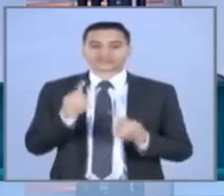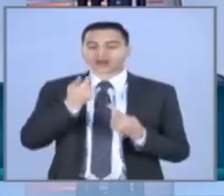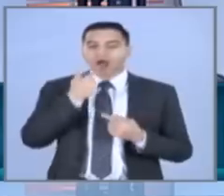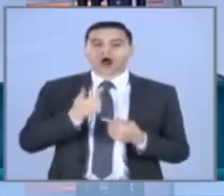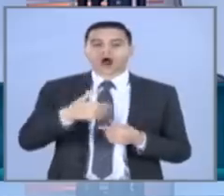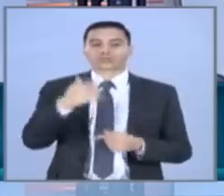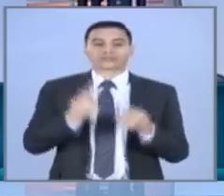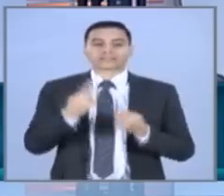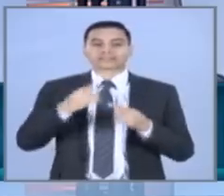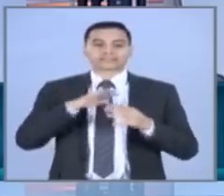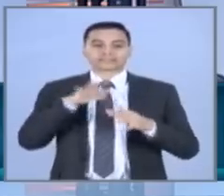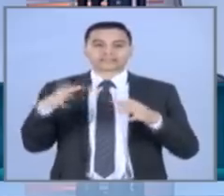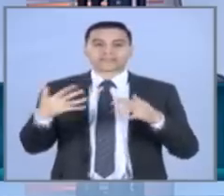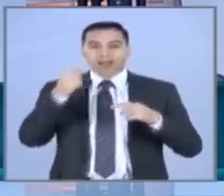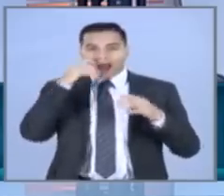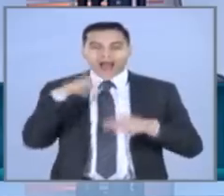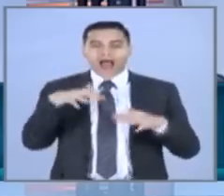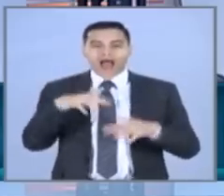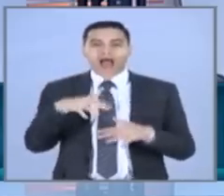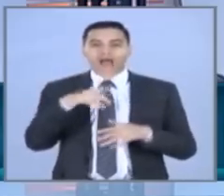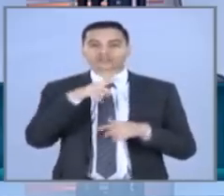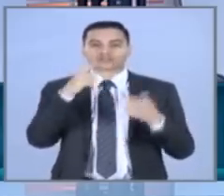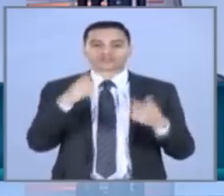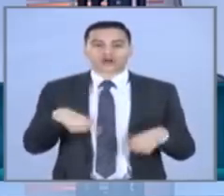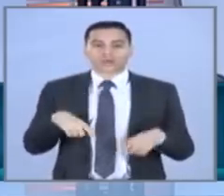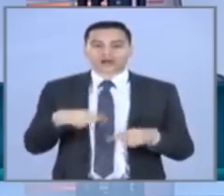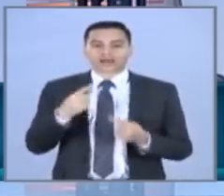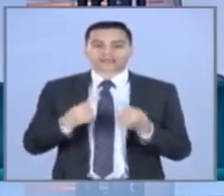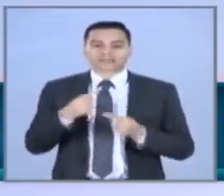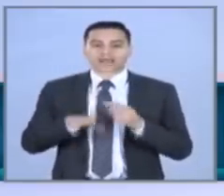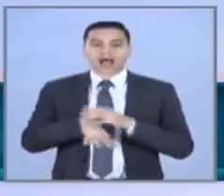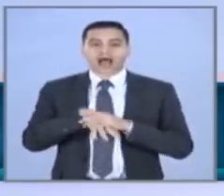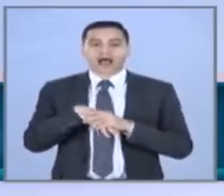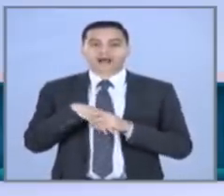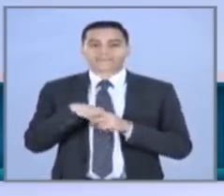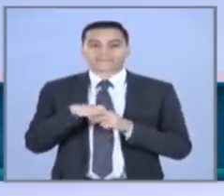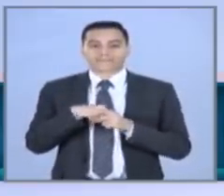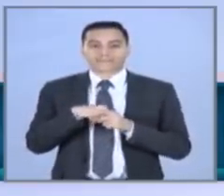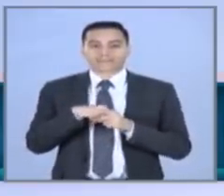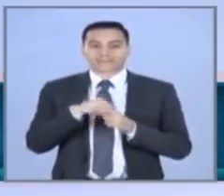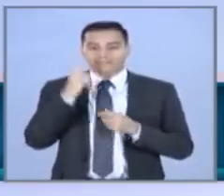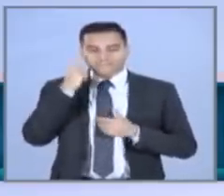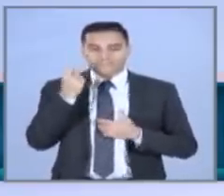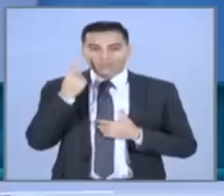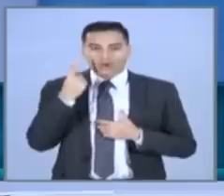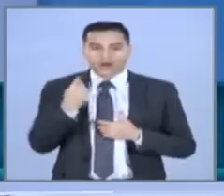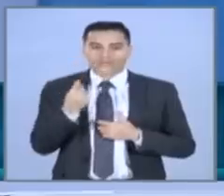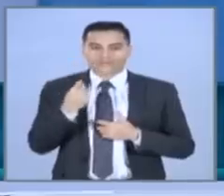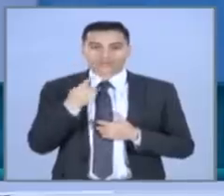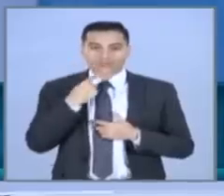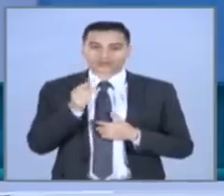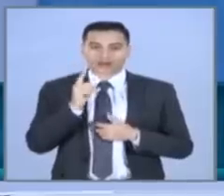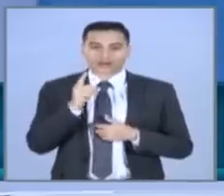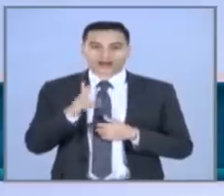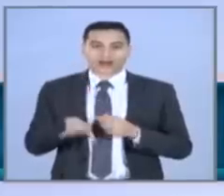لإحدى الدول الجزرية الإسكندنافية. مؤسس، كنت لسه هقول لك مؤسس إيه؟ عايز أقول لك